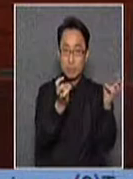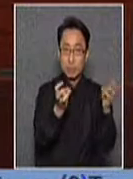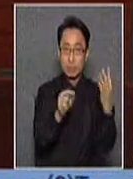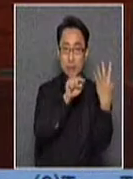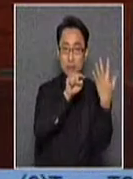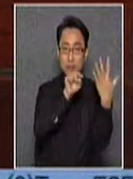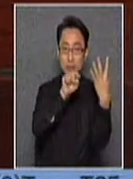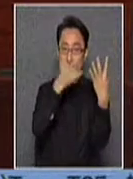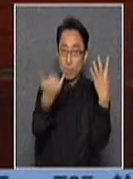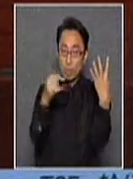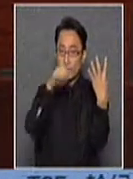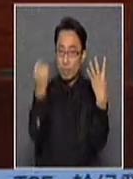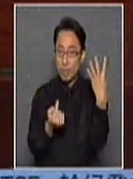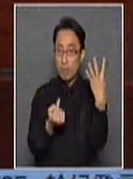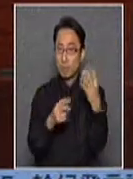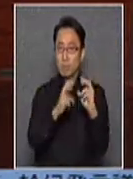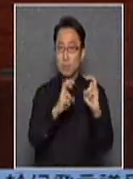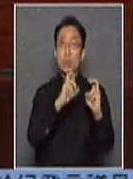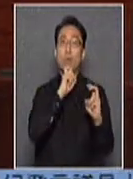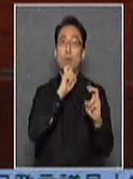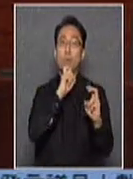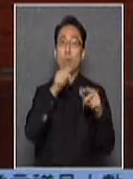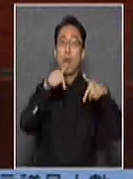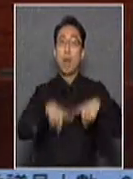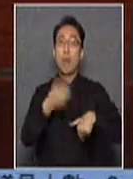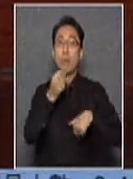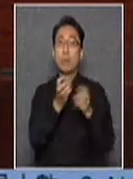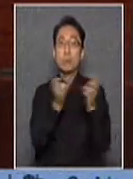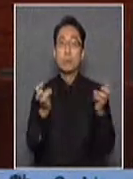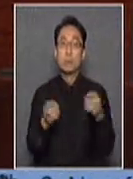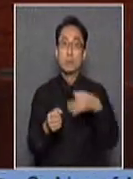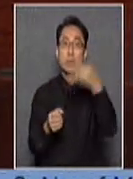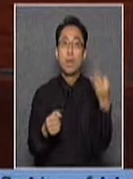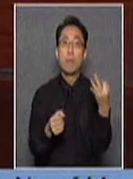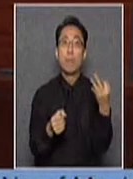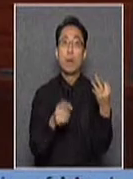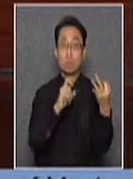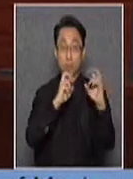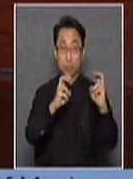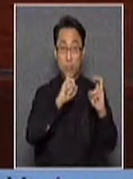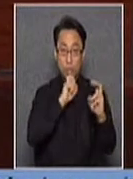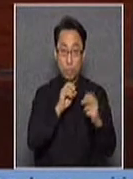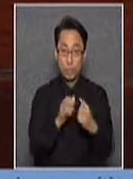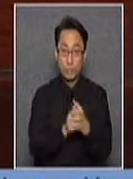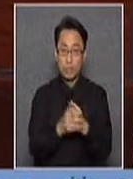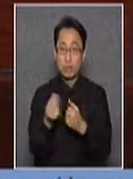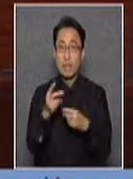4至4.6萬人口已經有個鐵路站了。南港島線3萬人已經有個鐵路站了。沙中